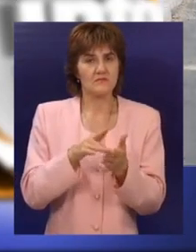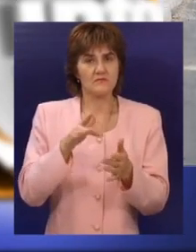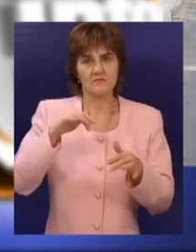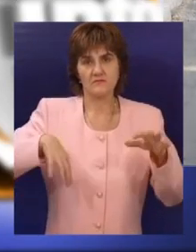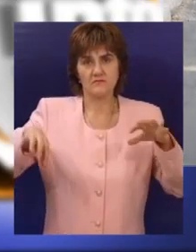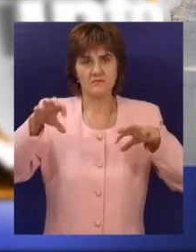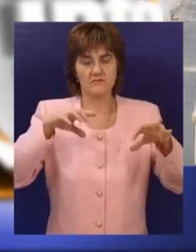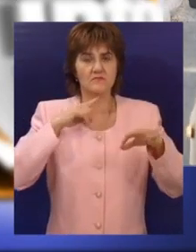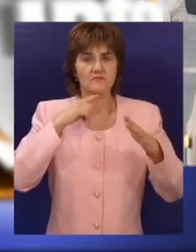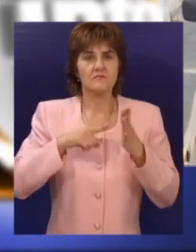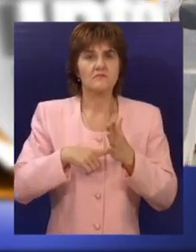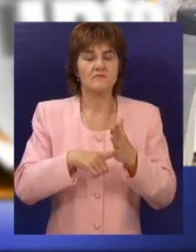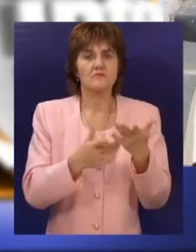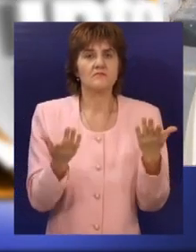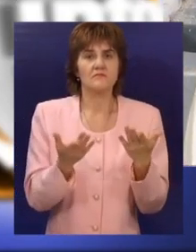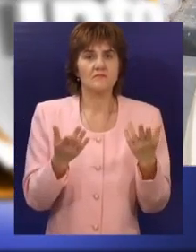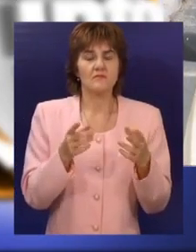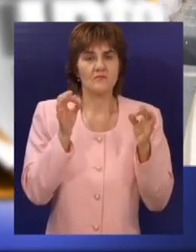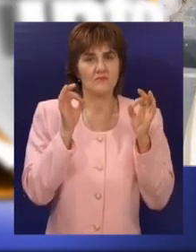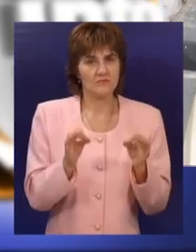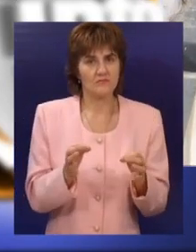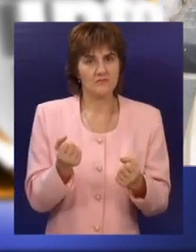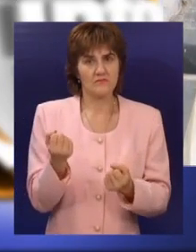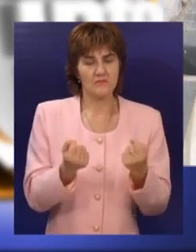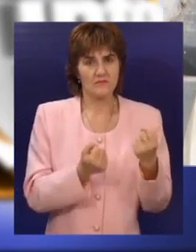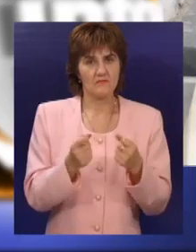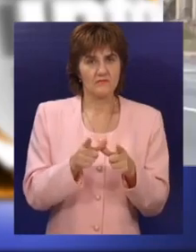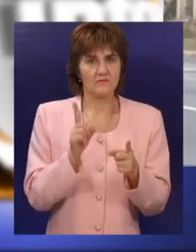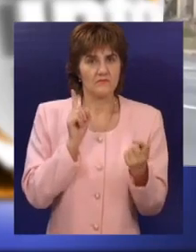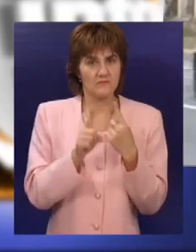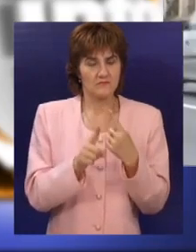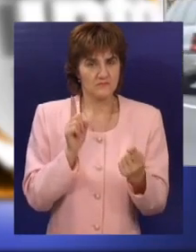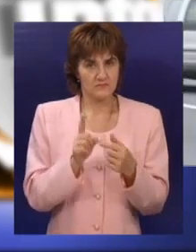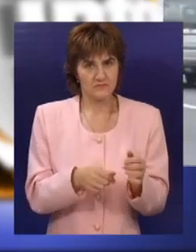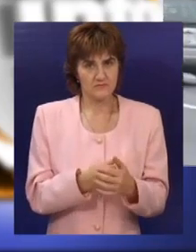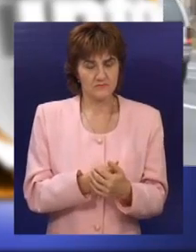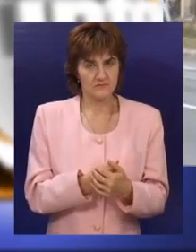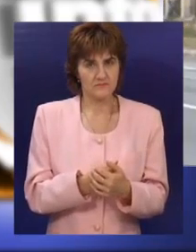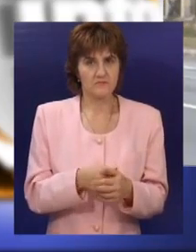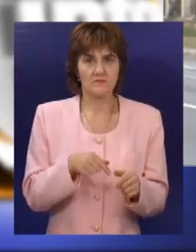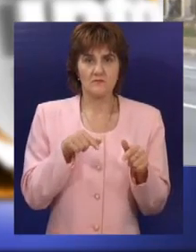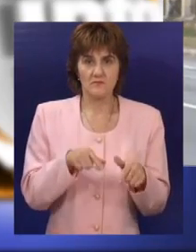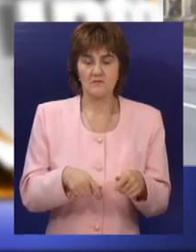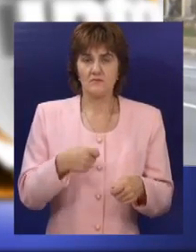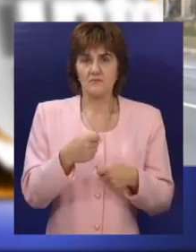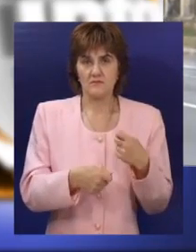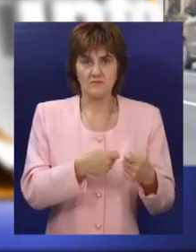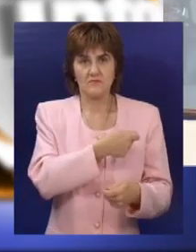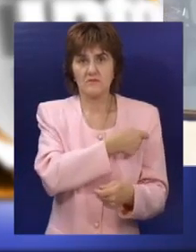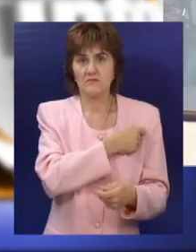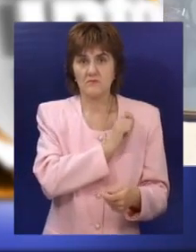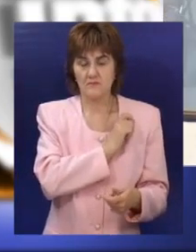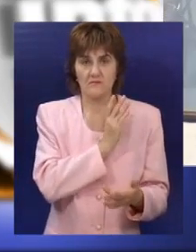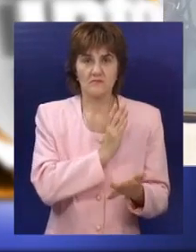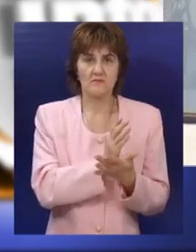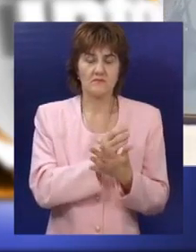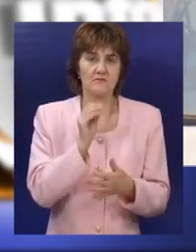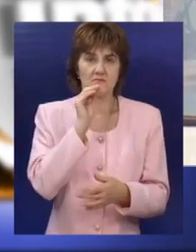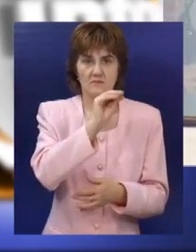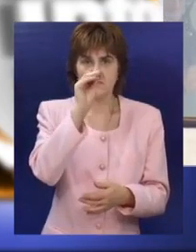i vozačima ukazivati na značaj ispravnosti vozila u saobraćaju. Tokom sprovođenja akcije, saobraćajna policija će